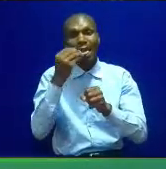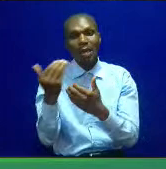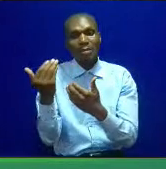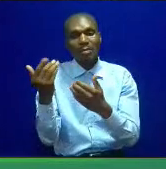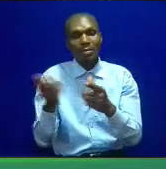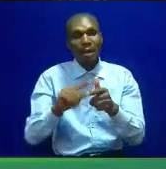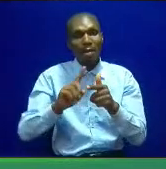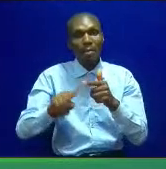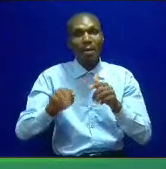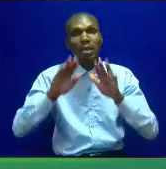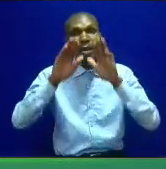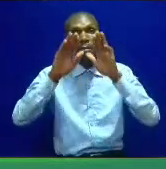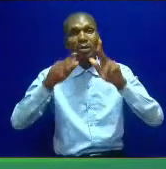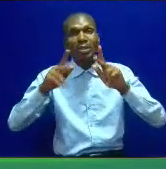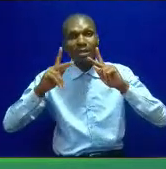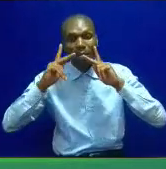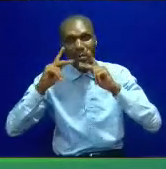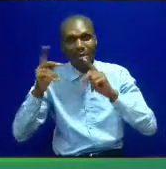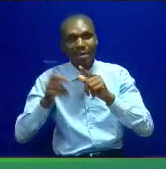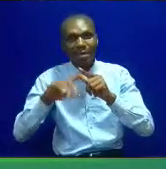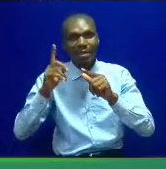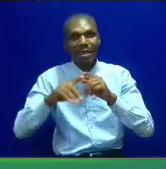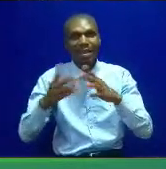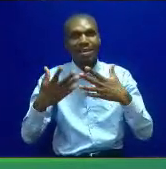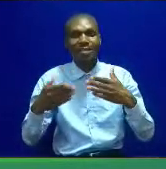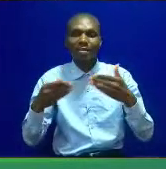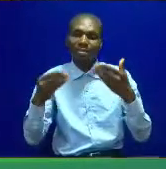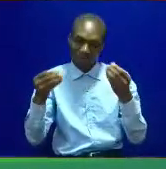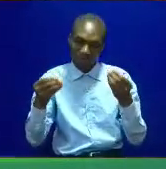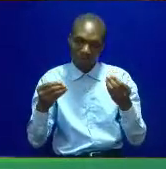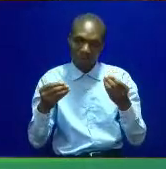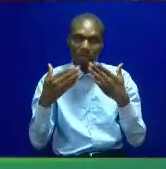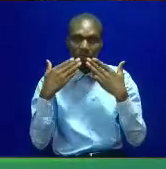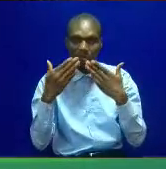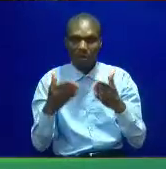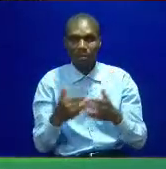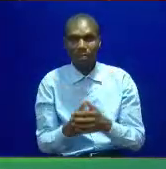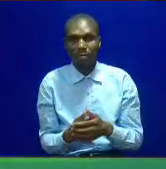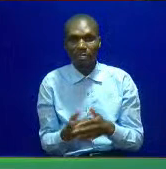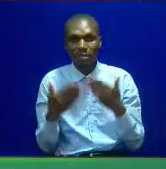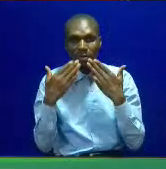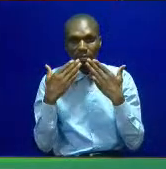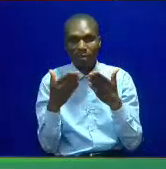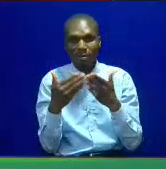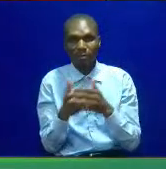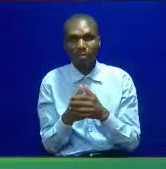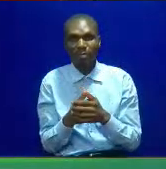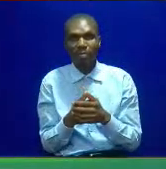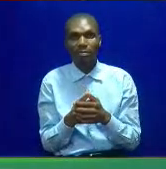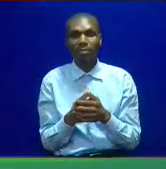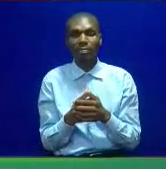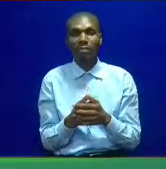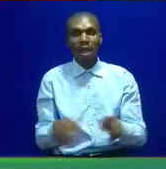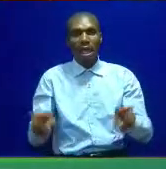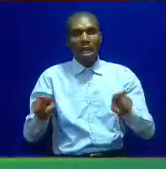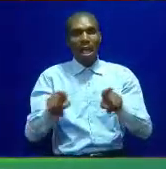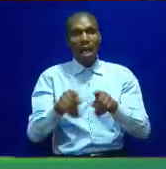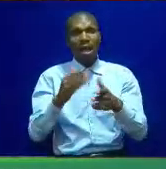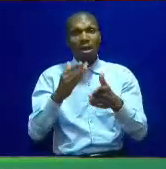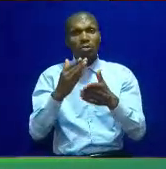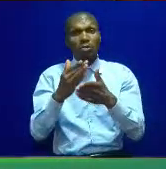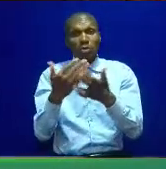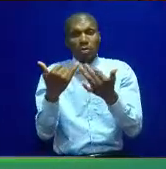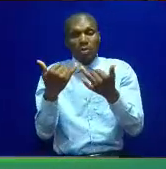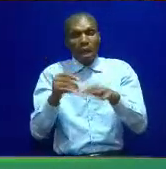no omorembe nari toranyora ebinto biaito mbiamono mwanje morere on this tv ekero ndoje